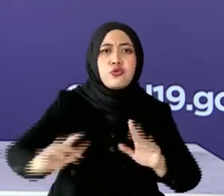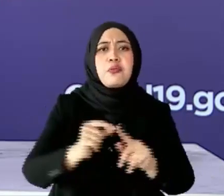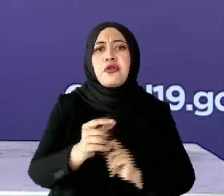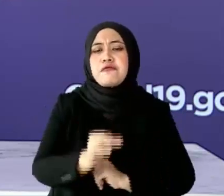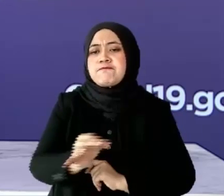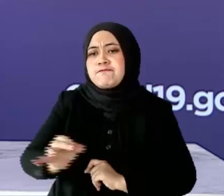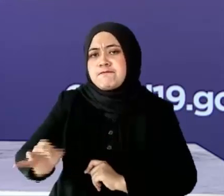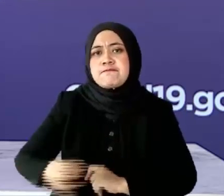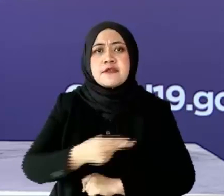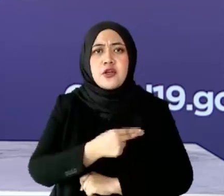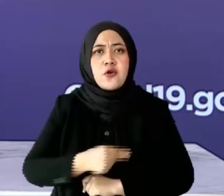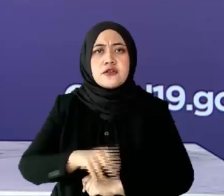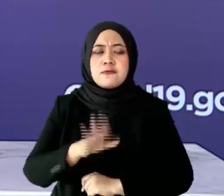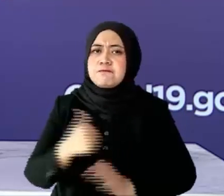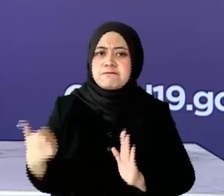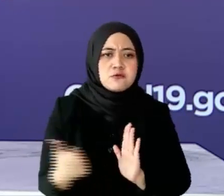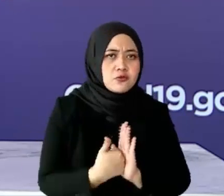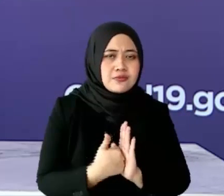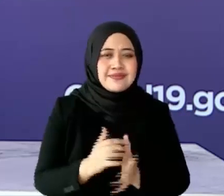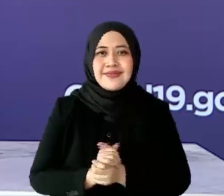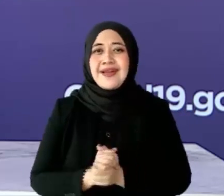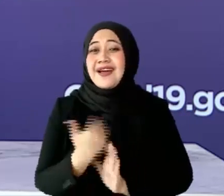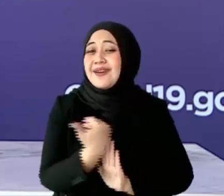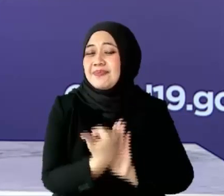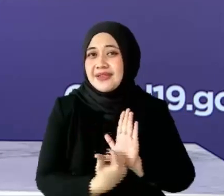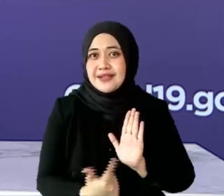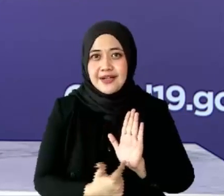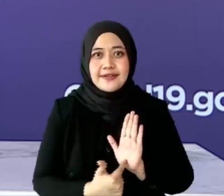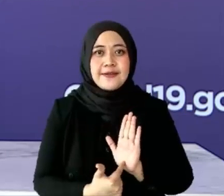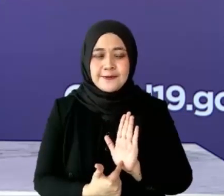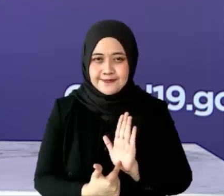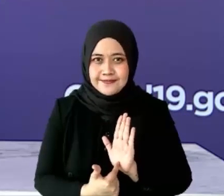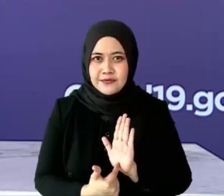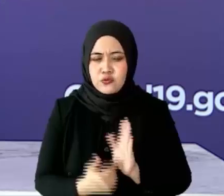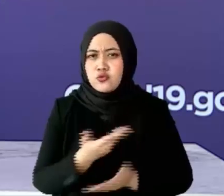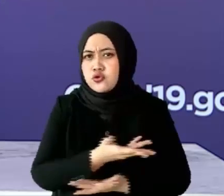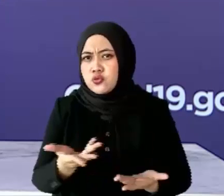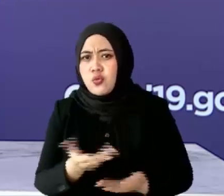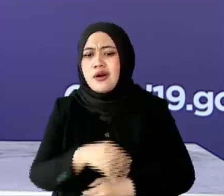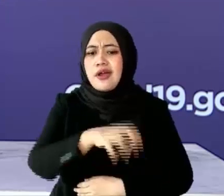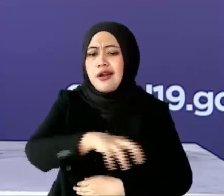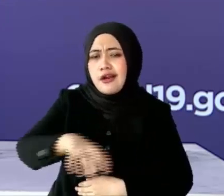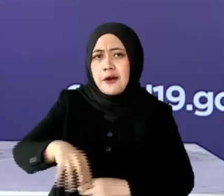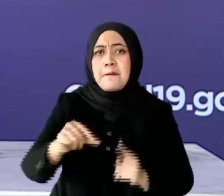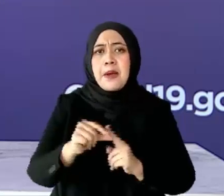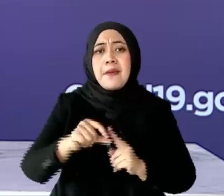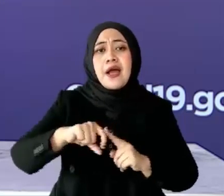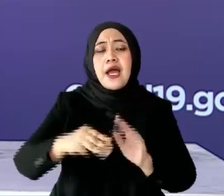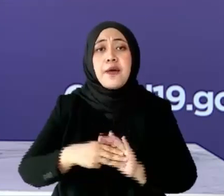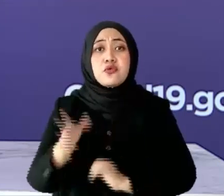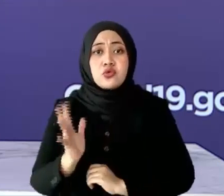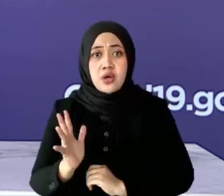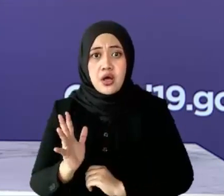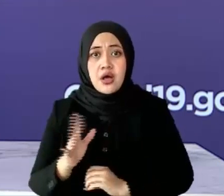Indonesia. Dengan adanya kebijakan ini, diharapkan baik daerah yang telah menjalankan PPKM sebelumnya